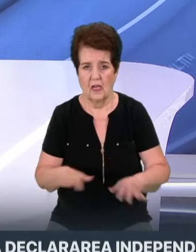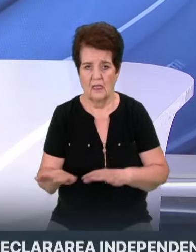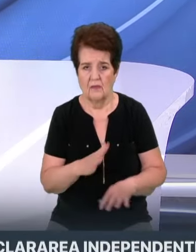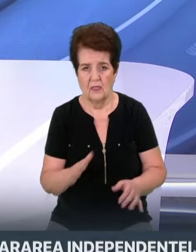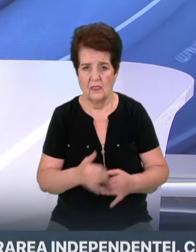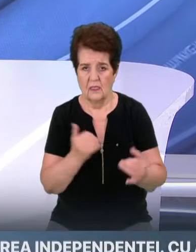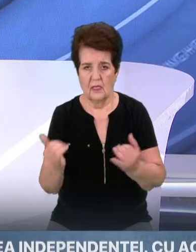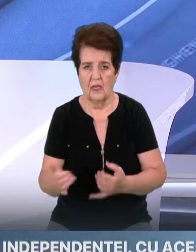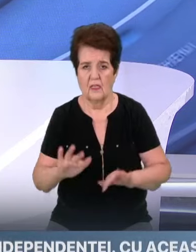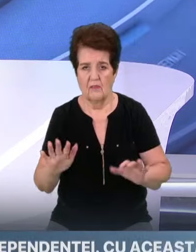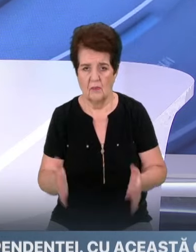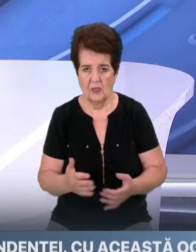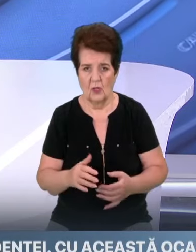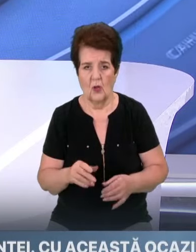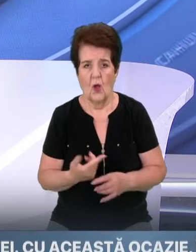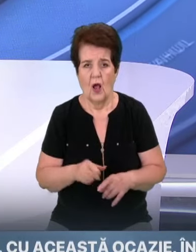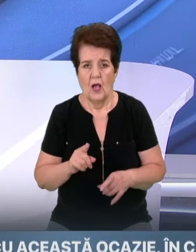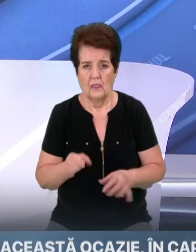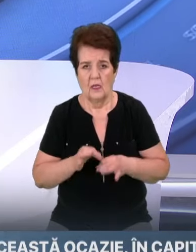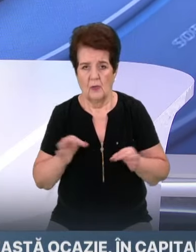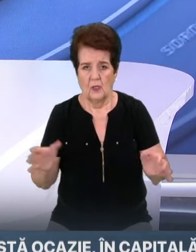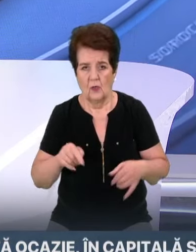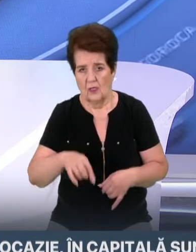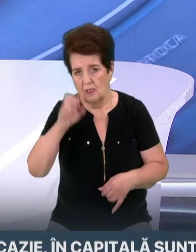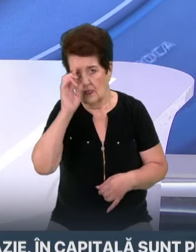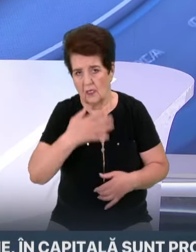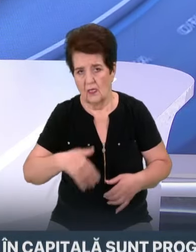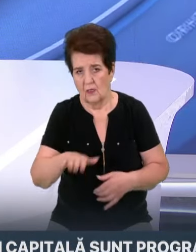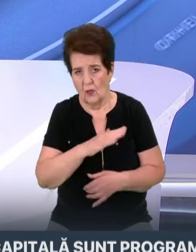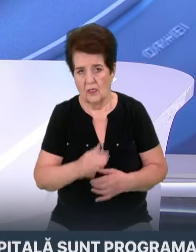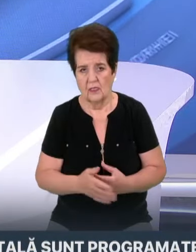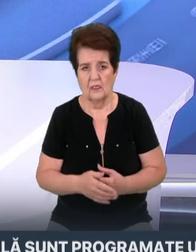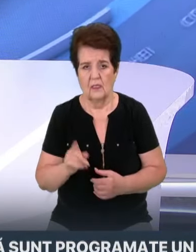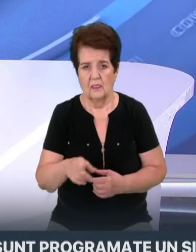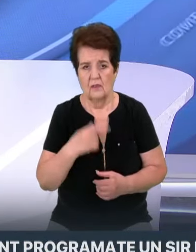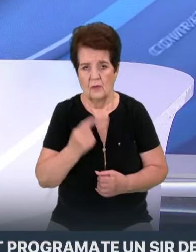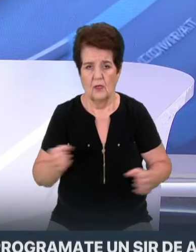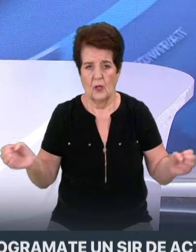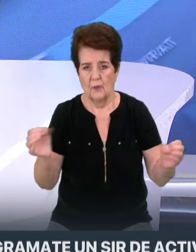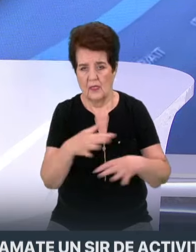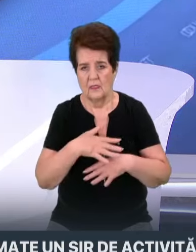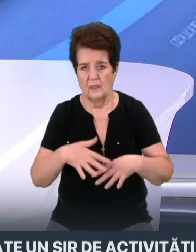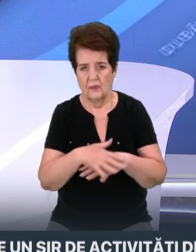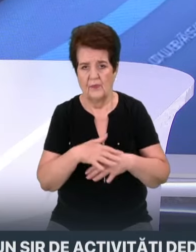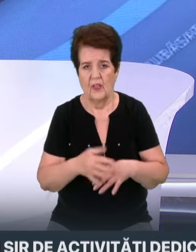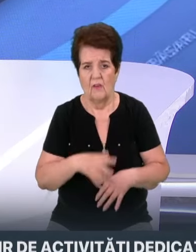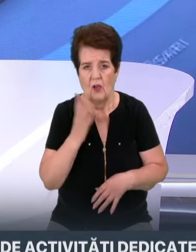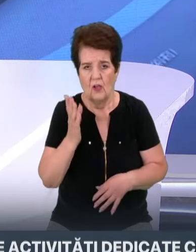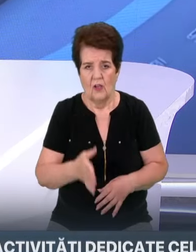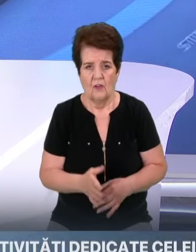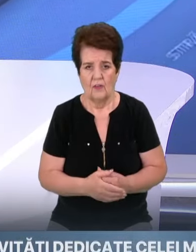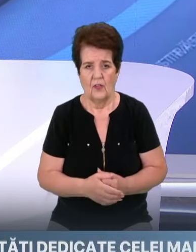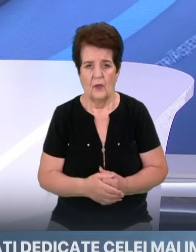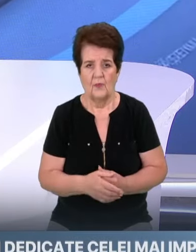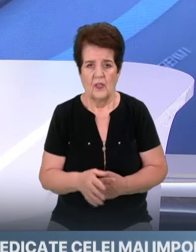dedicate celei mai importante sărbători a țării noastre. Majoritatea evenimentelor se vor desfășura în Piața Mare a Dunării Naționale, acolo unde